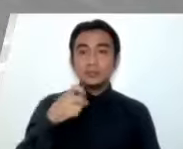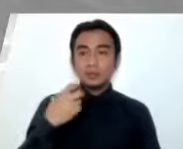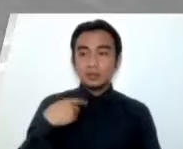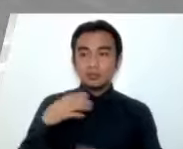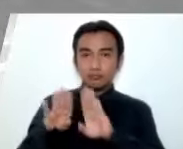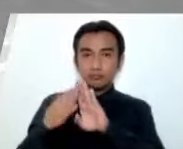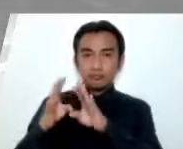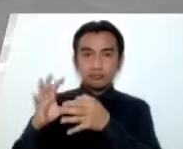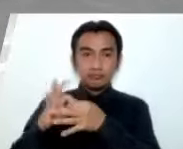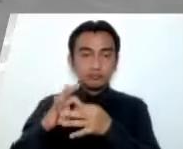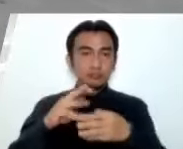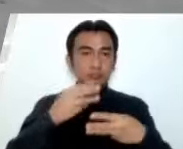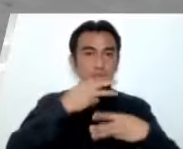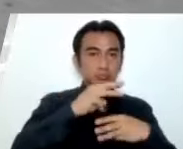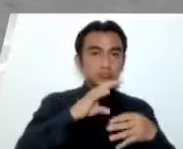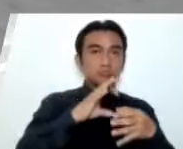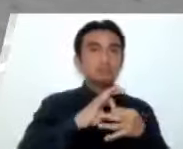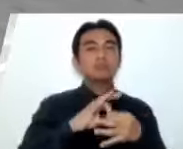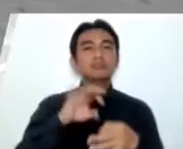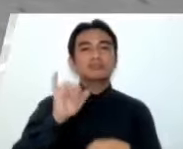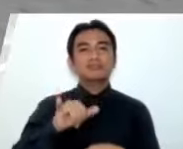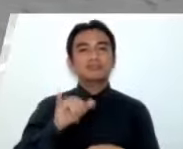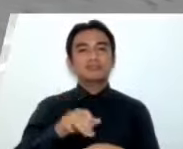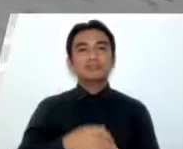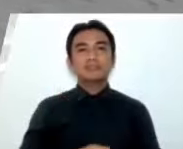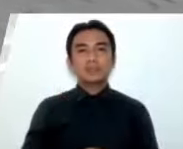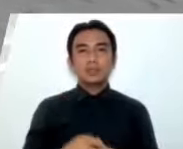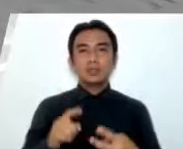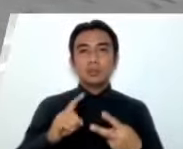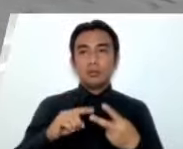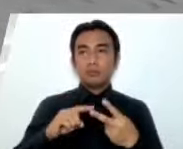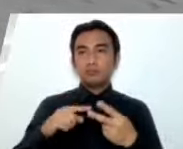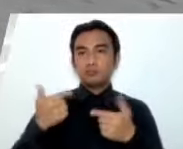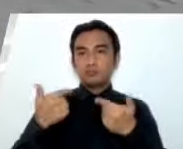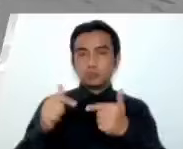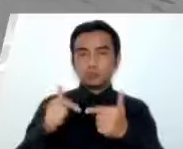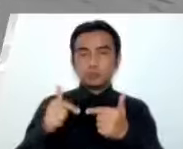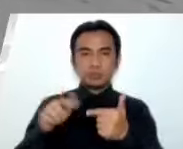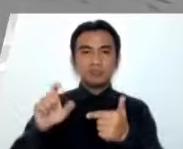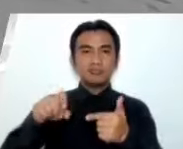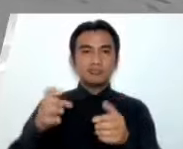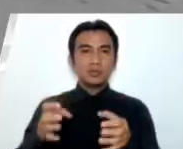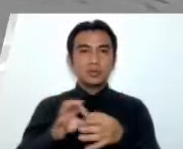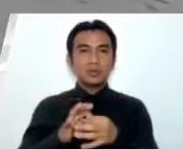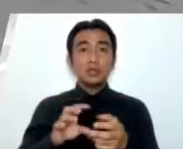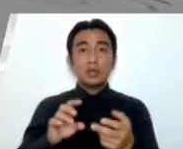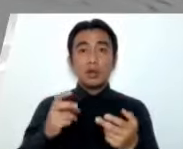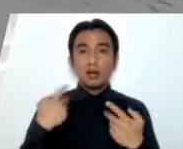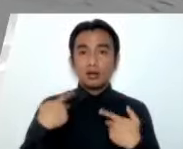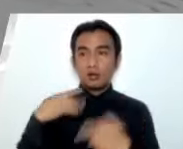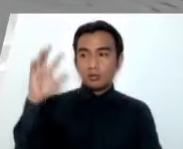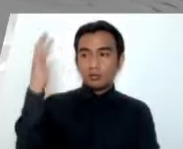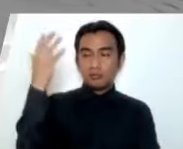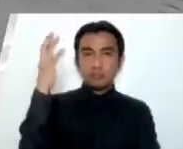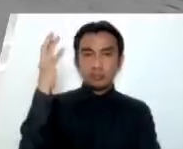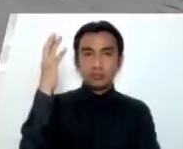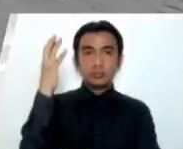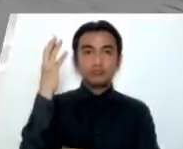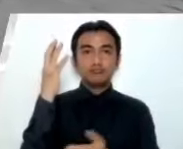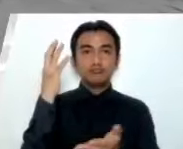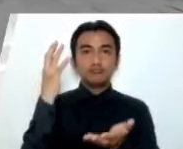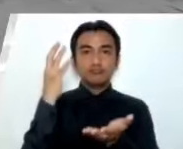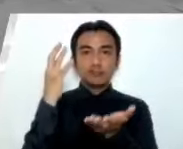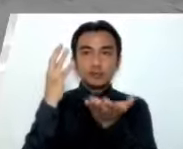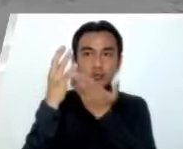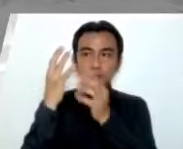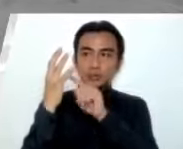bintana. I-lock ang mga pinto at gate, lalo na kung gabi. Kung may puno sa harap ng bahay, putulin ang mga sanga na pwedeng